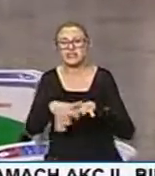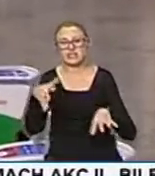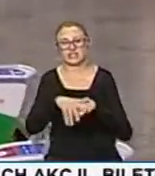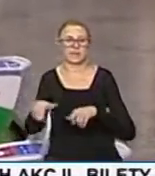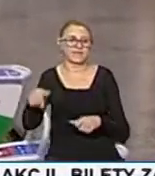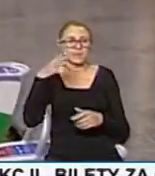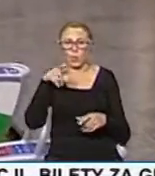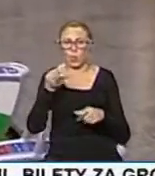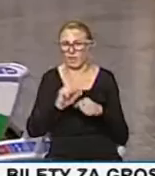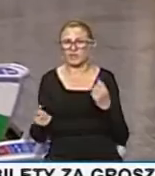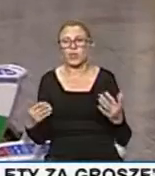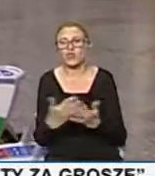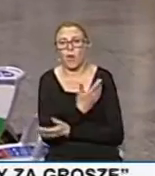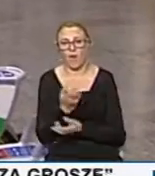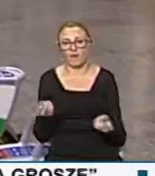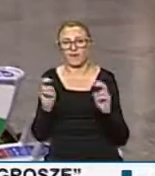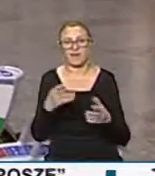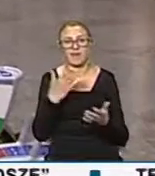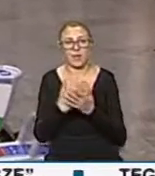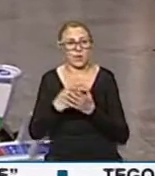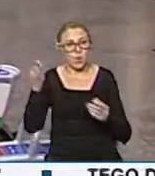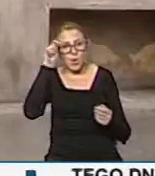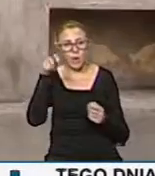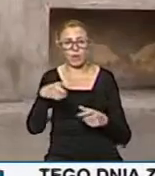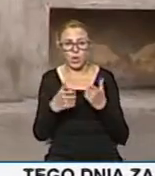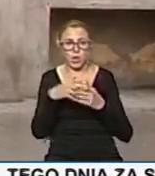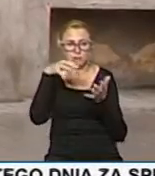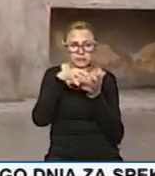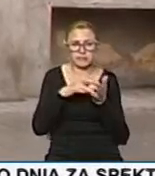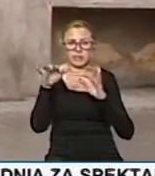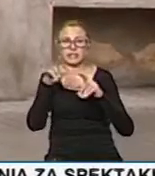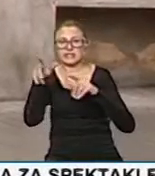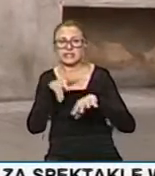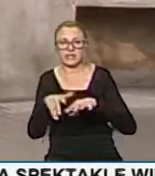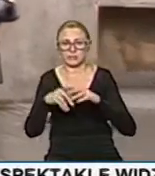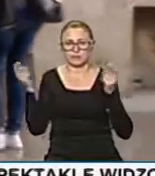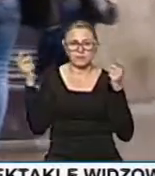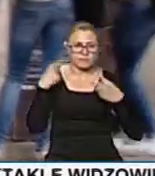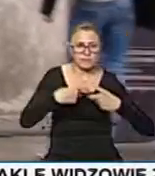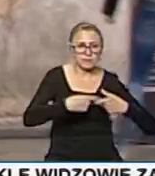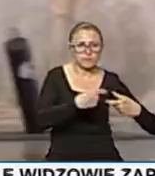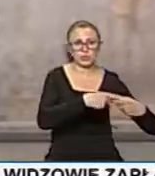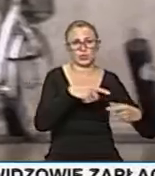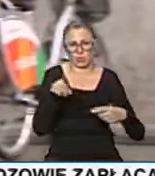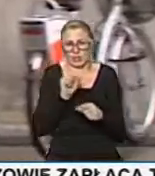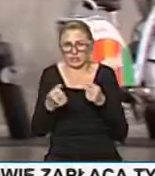choroby wieku dziecięcego, czyli z jednej strony system musi się jeszcze zoptymalizować, zacząć jak najlepiej działać.